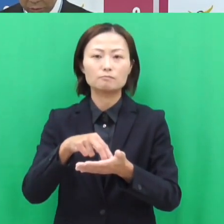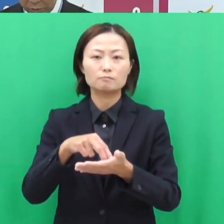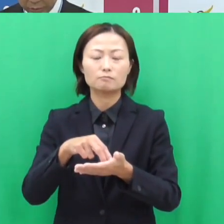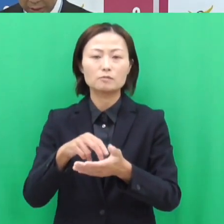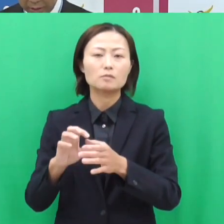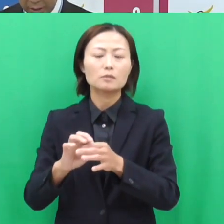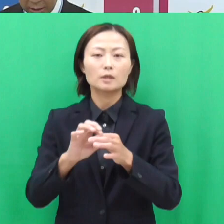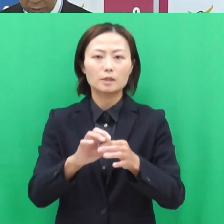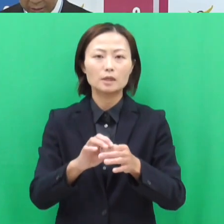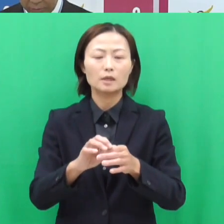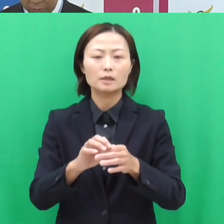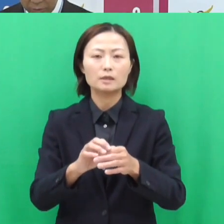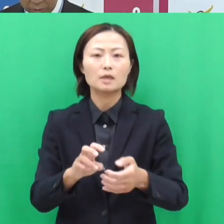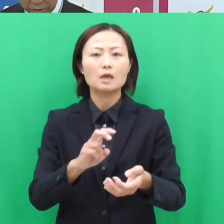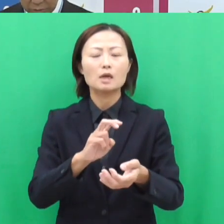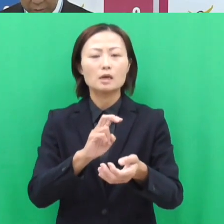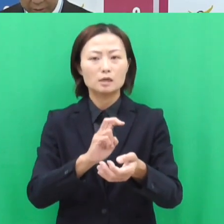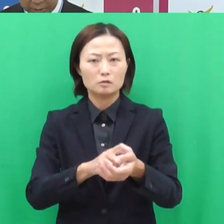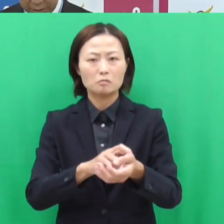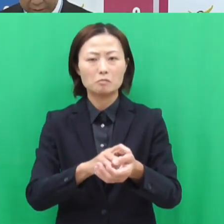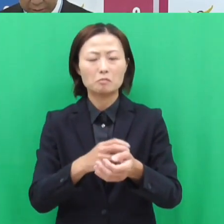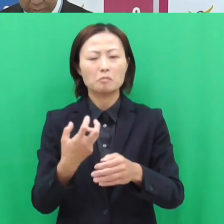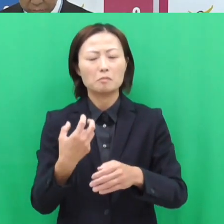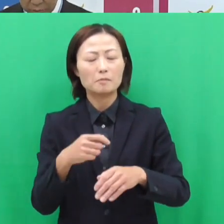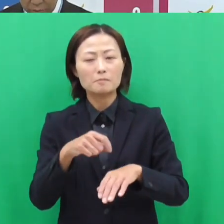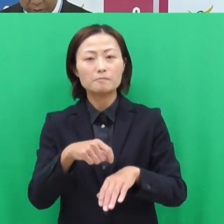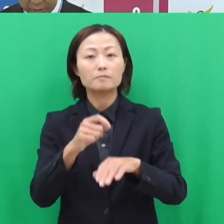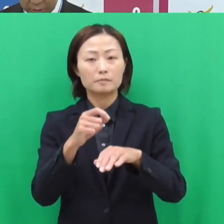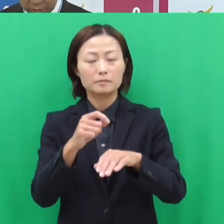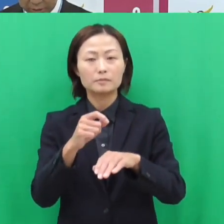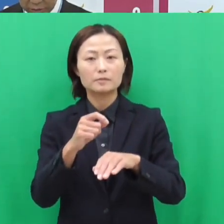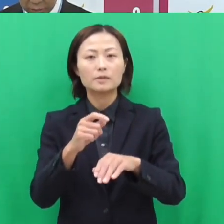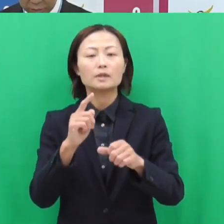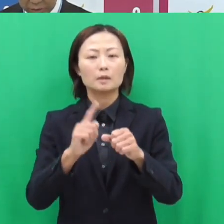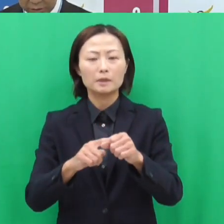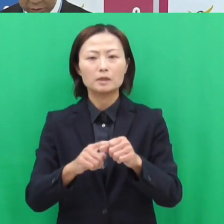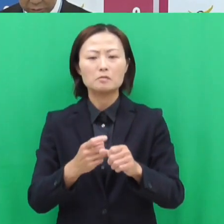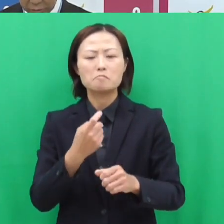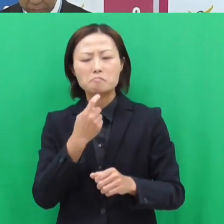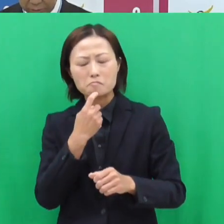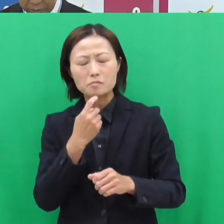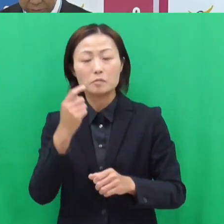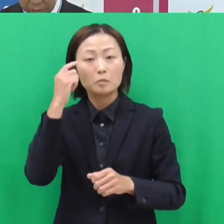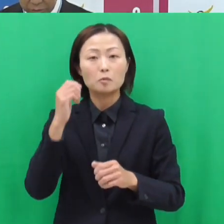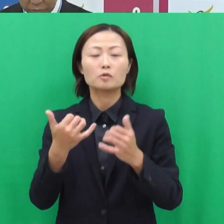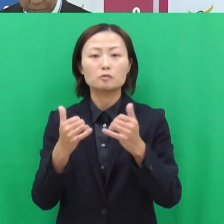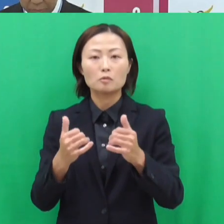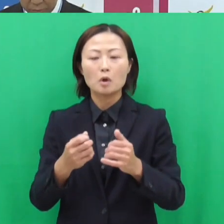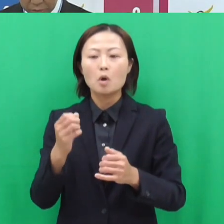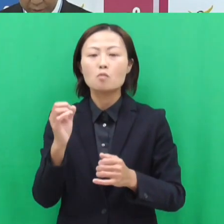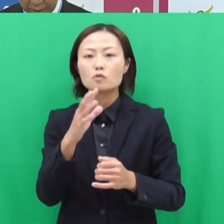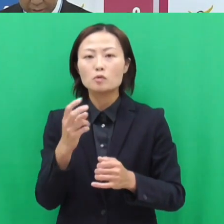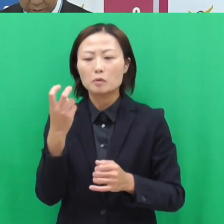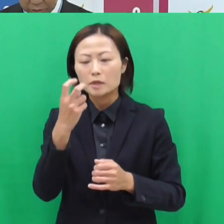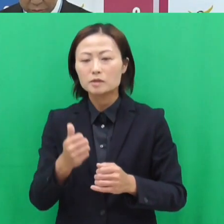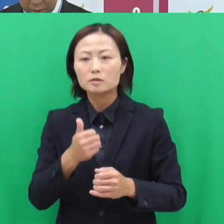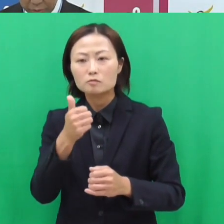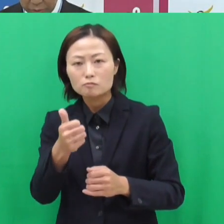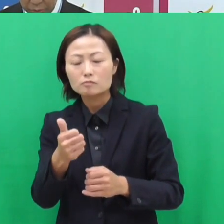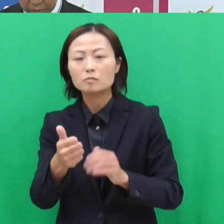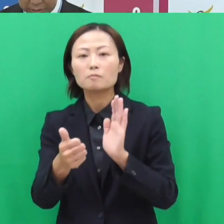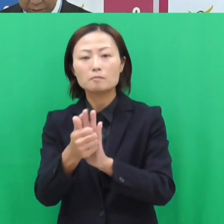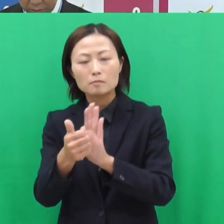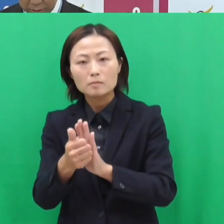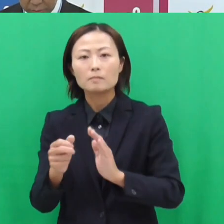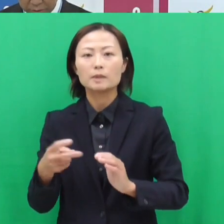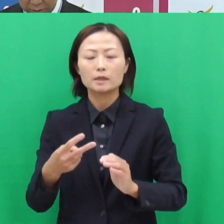医療機関等の負担軽減のための自己検査や無料検査の活用推進するとともに入院病床や